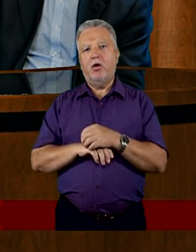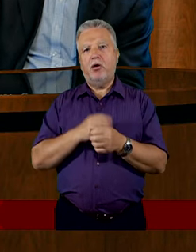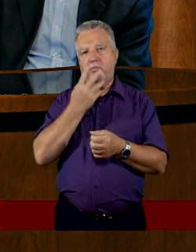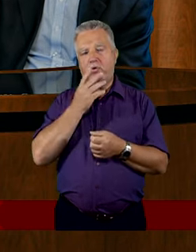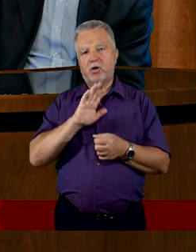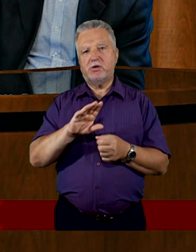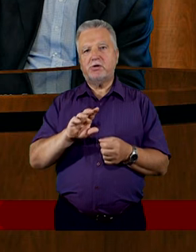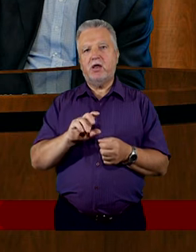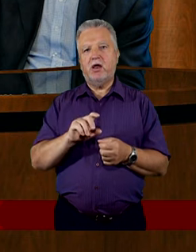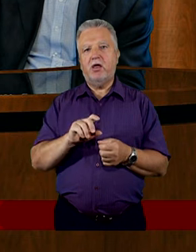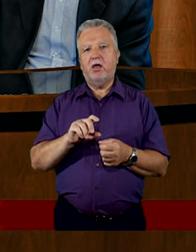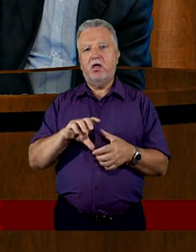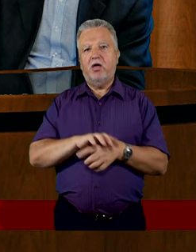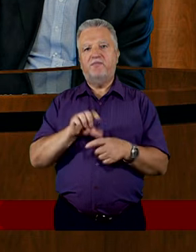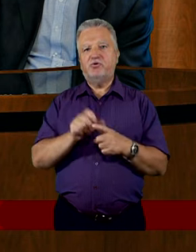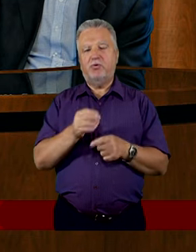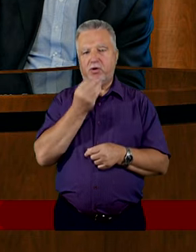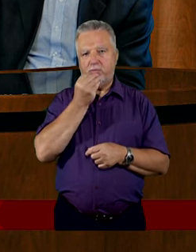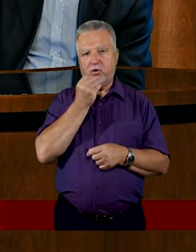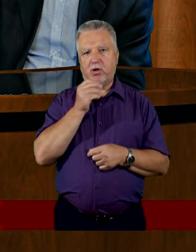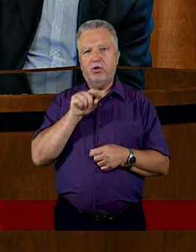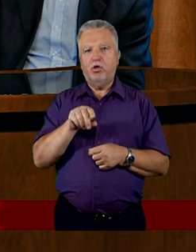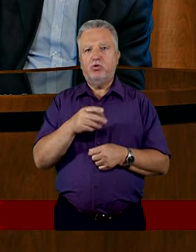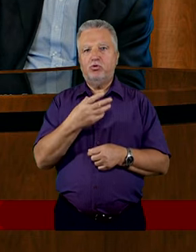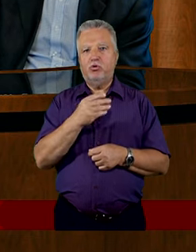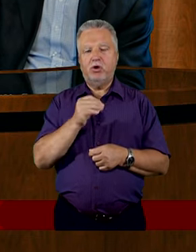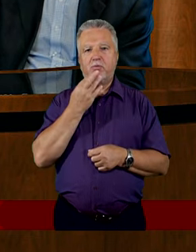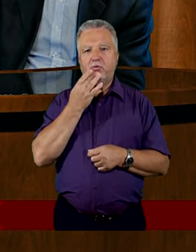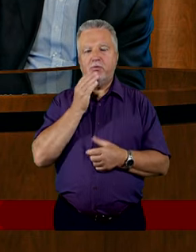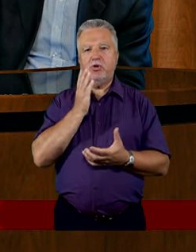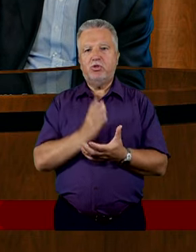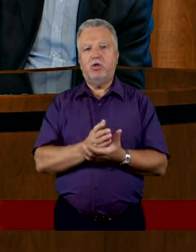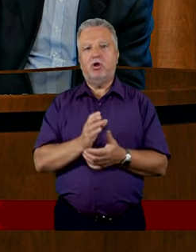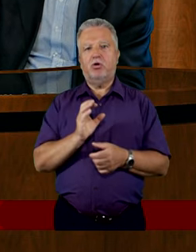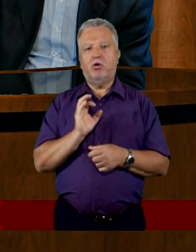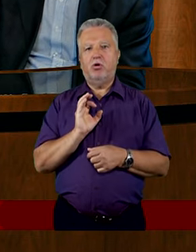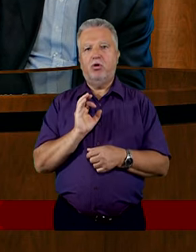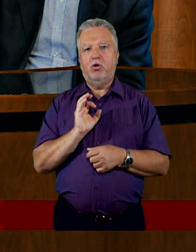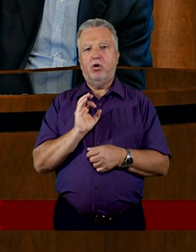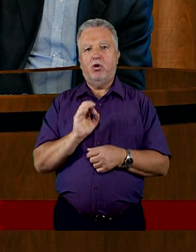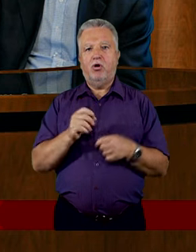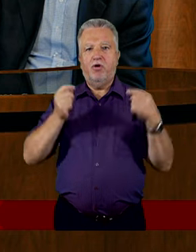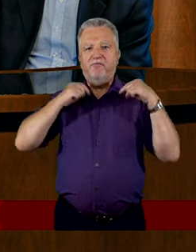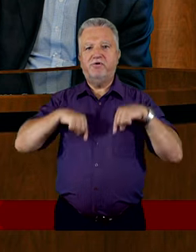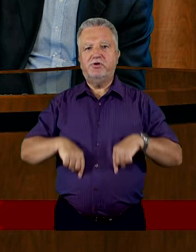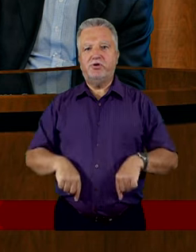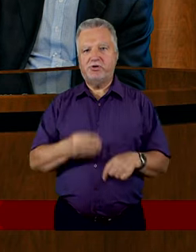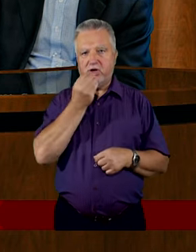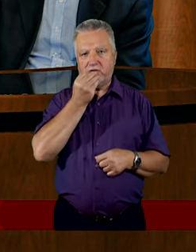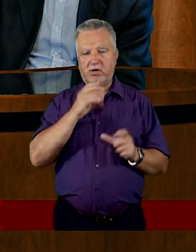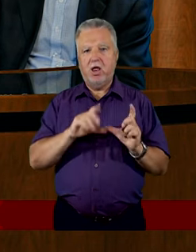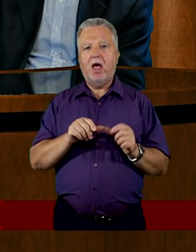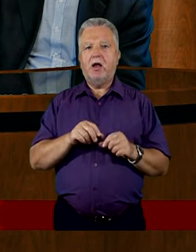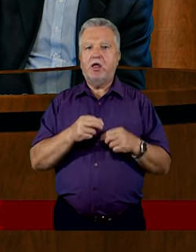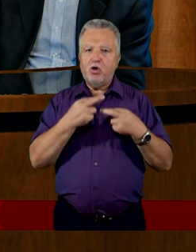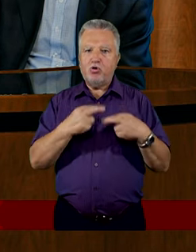przedstawione pod tym słowem pokarm. Mhm. No bo tu nie chodzi tylko, tak jak mówimy, jest to przypowieść, nie chodzi tak o fizyczny pokarm, ale